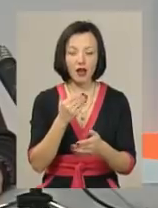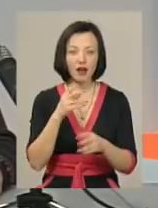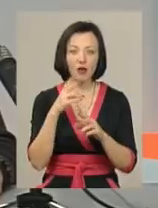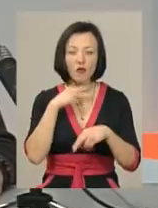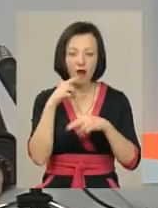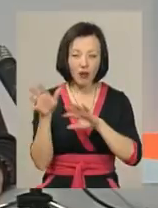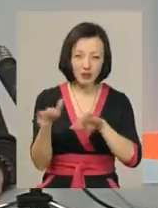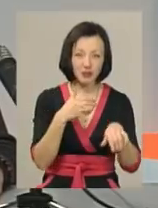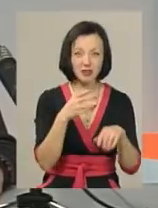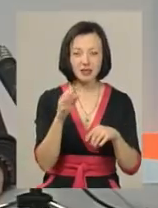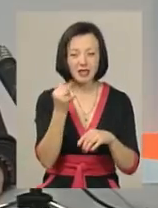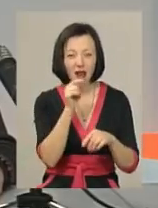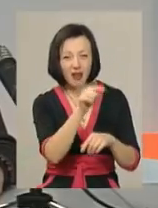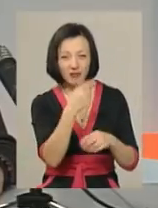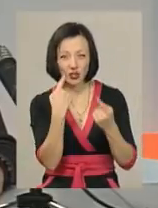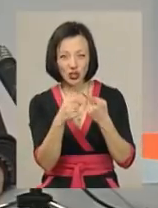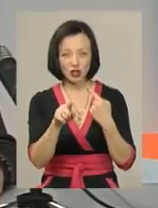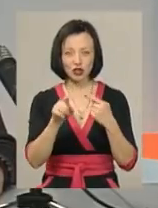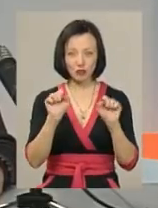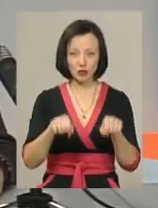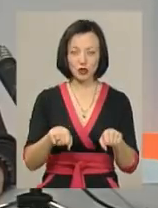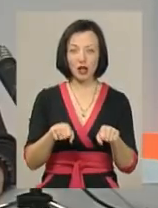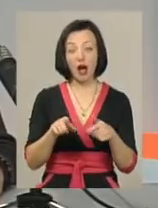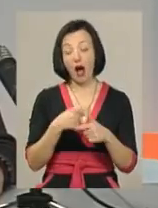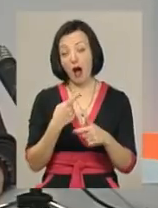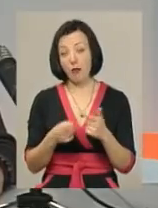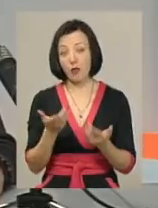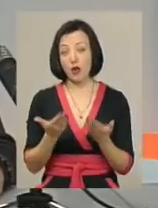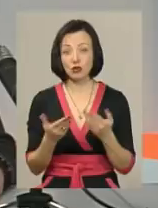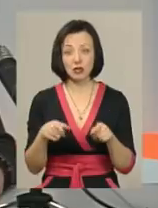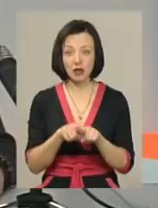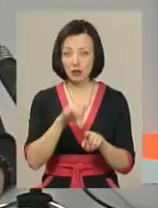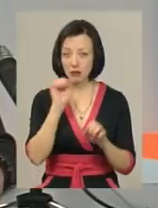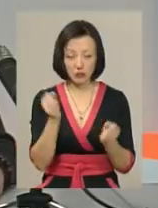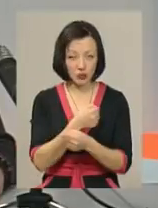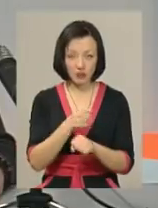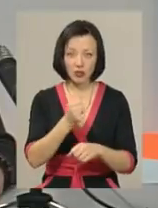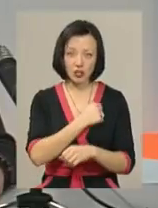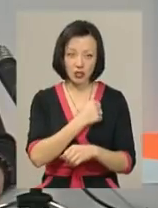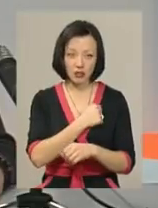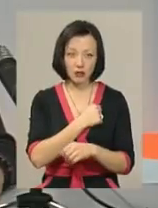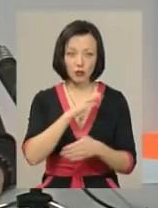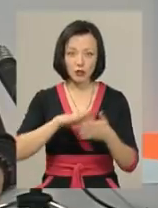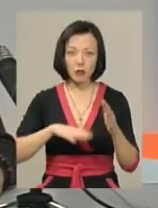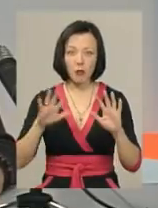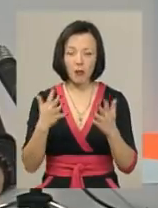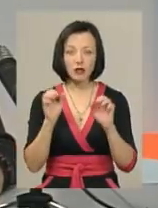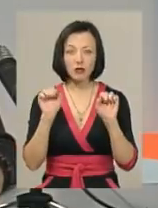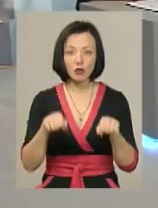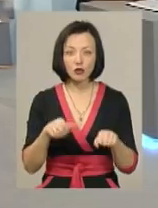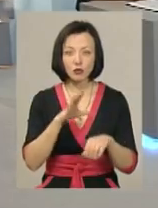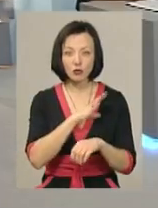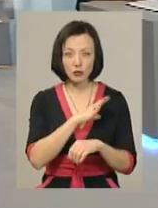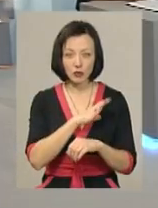увагу зацікавити чимось іншим або якщо вже так не вдається і ви на жаль опустили момент коли ви можете